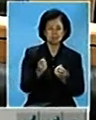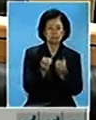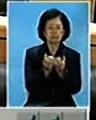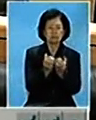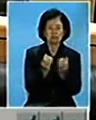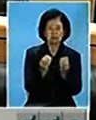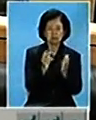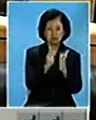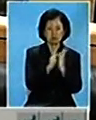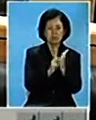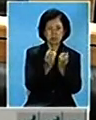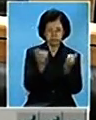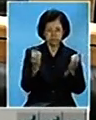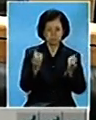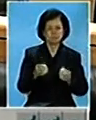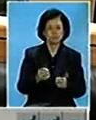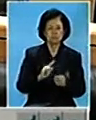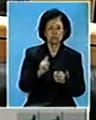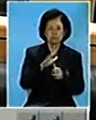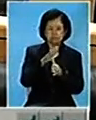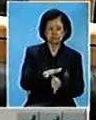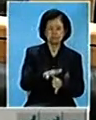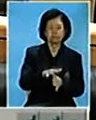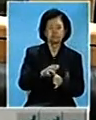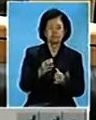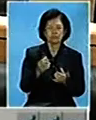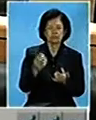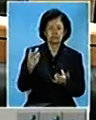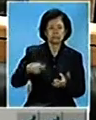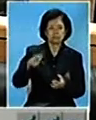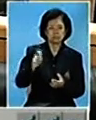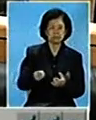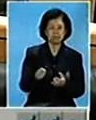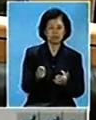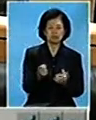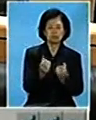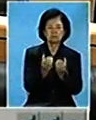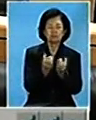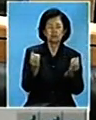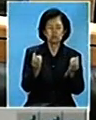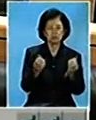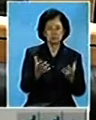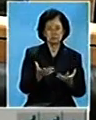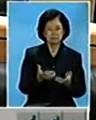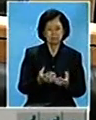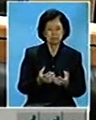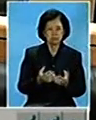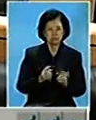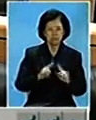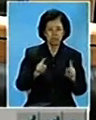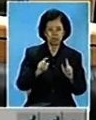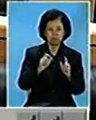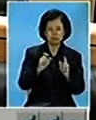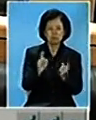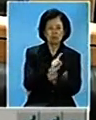ข้อหามิ่นหรือละเมิดอำนาจศาลไม่มีนะครับสามารถวิพากษ์วิจารณ์ศาลรัฐธรรมนูญได้แต่สังคมก็แยกไ